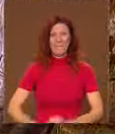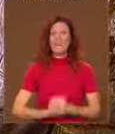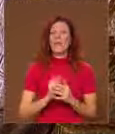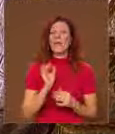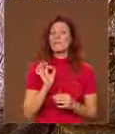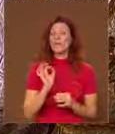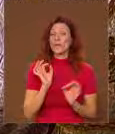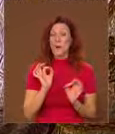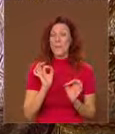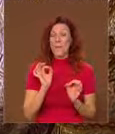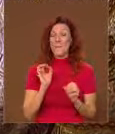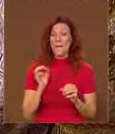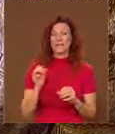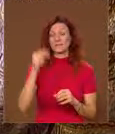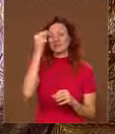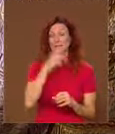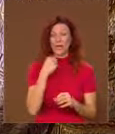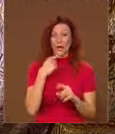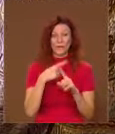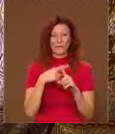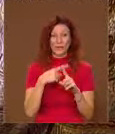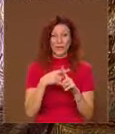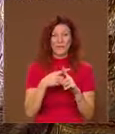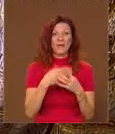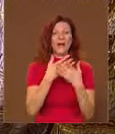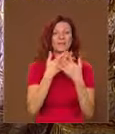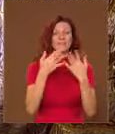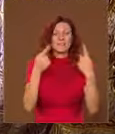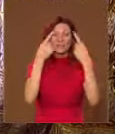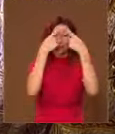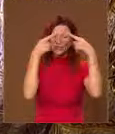Църковният хор изпълнява песнопението Иже Херувими.